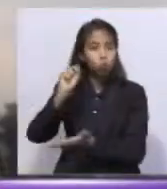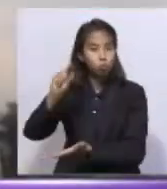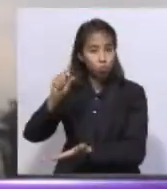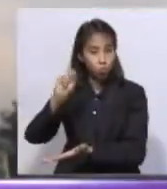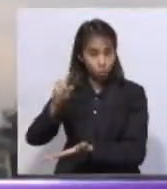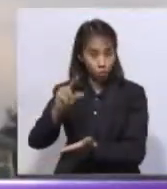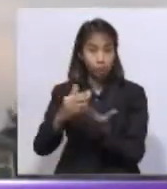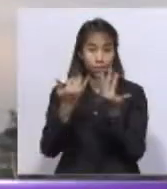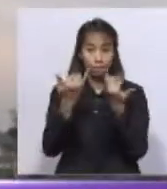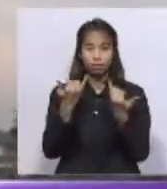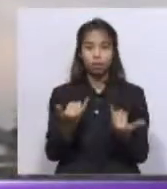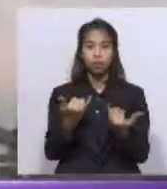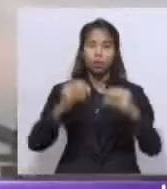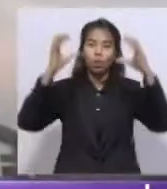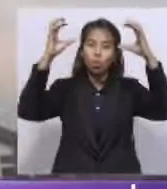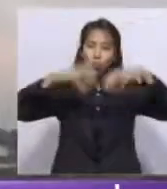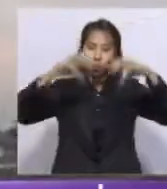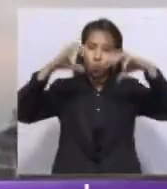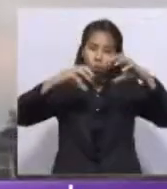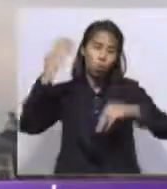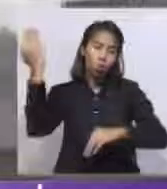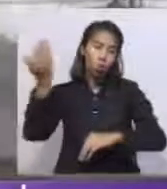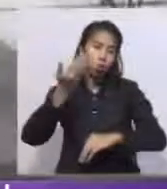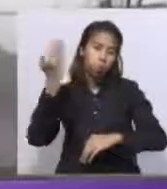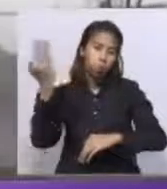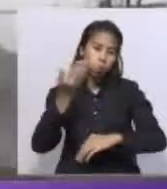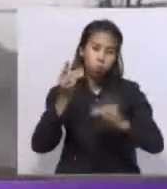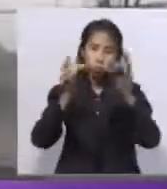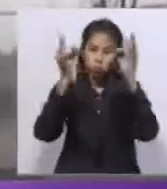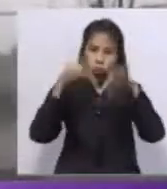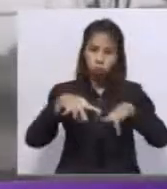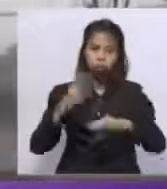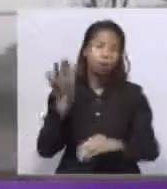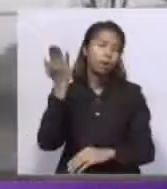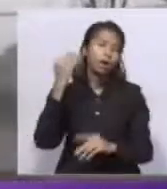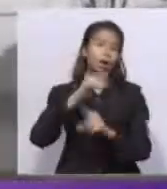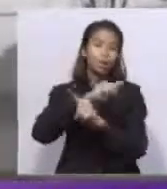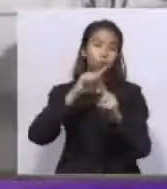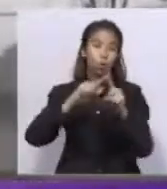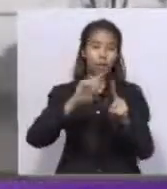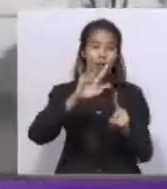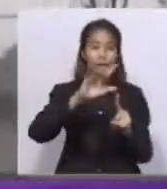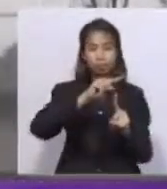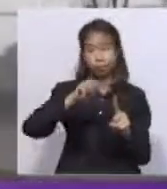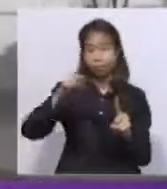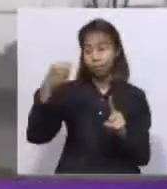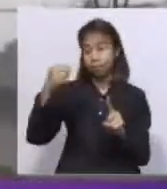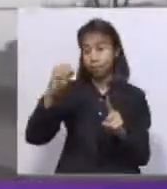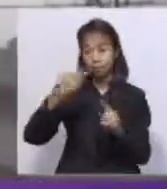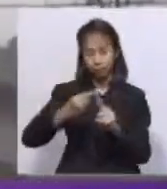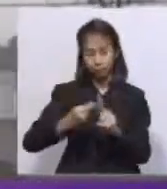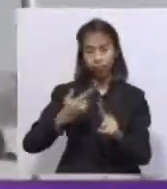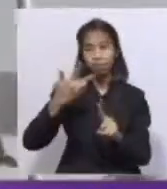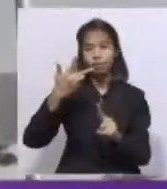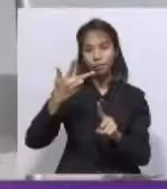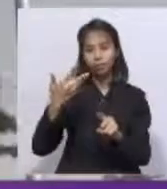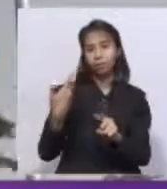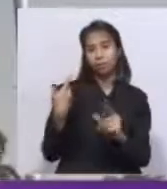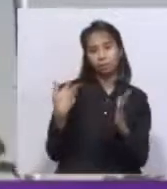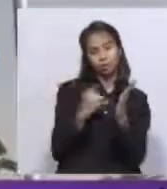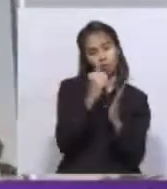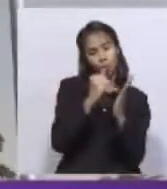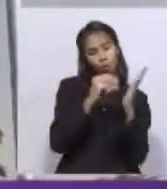ฤดูร้อนที่เกิดขึ้นในลักษณะของฝนฟ้าคะนองและลมแรงในช่วงของวันที่5ถึง10มีนาคมทำให้มีพื้